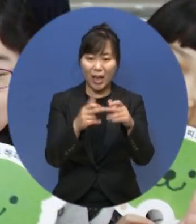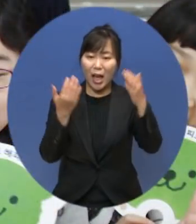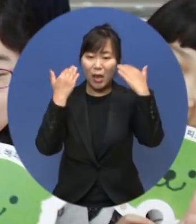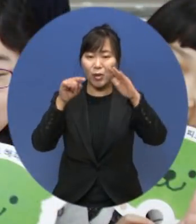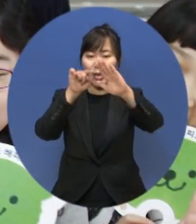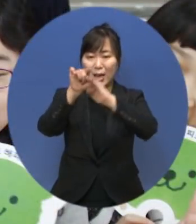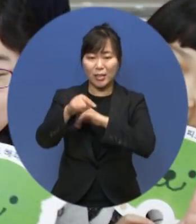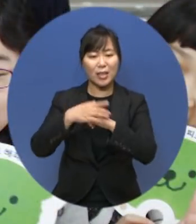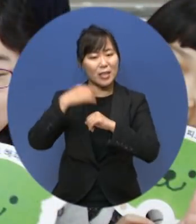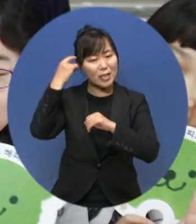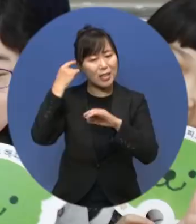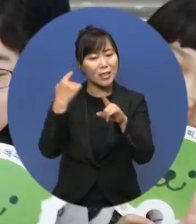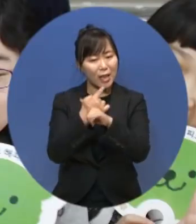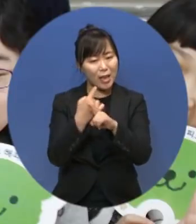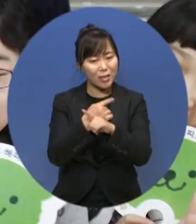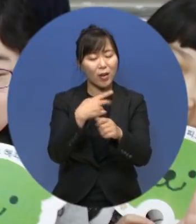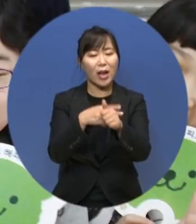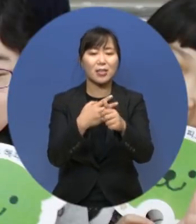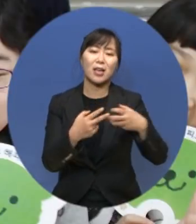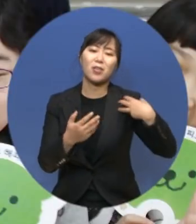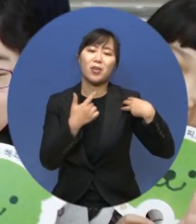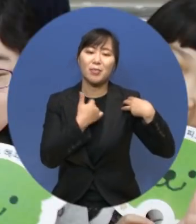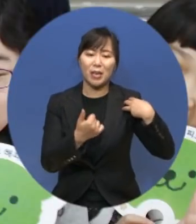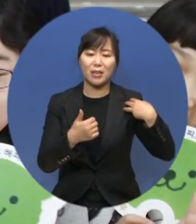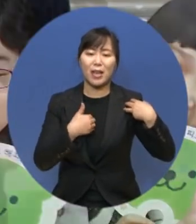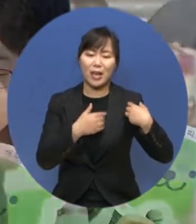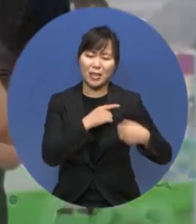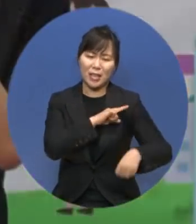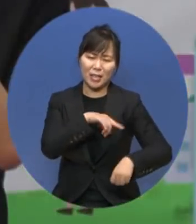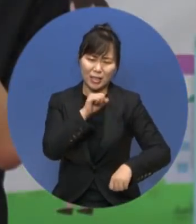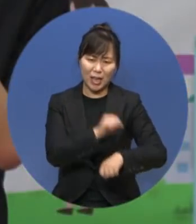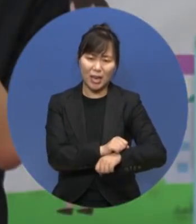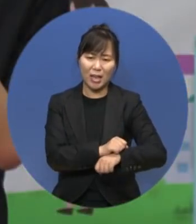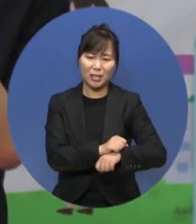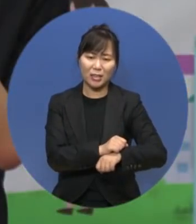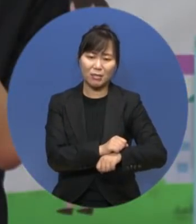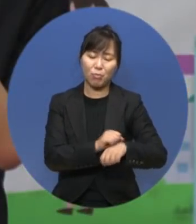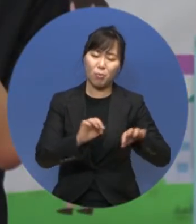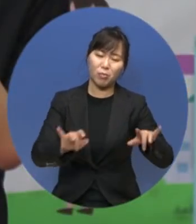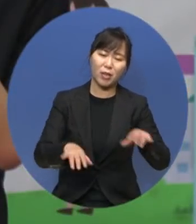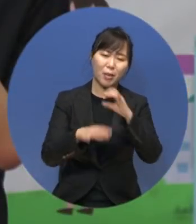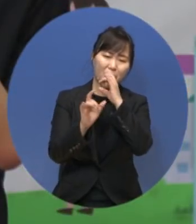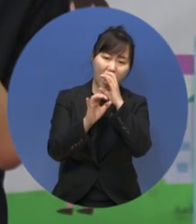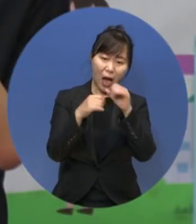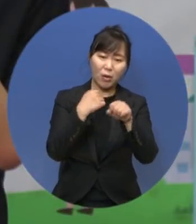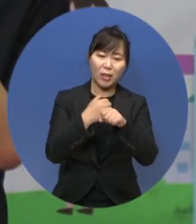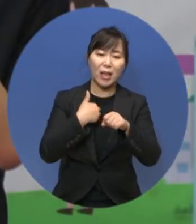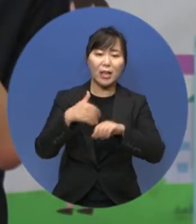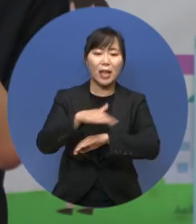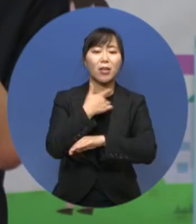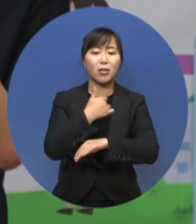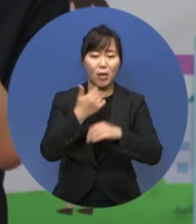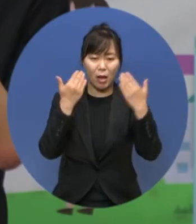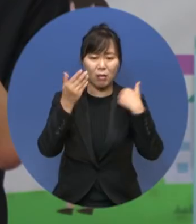가서 인식해서 강사 역할을 했습니다. 자기가 제일 잘하는 연주를 하고 내가 다녔던 학교야 하지만 이렇게 어렵고 힘들었었어.